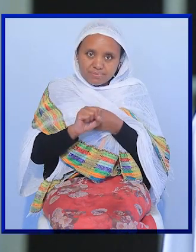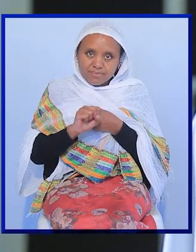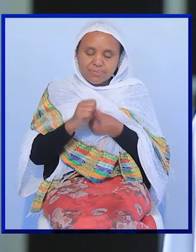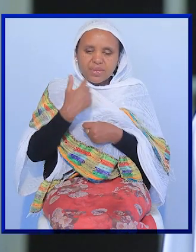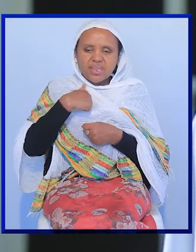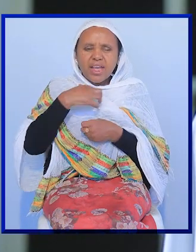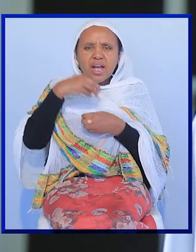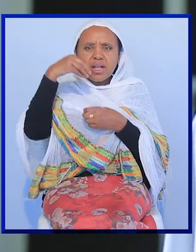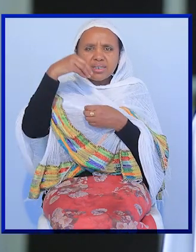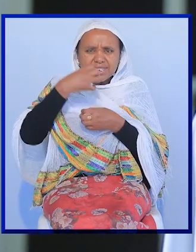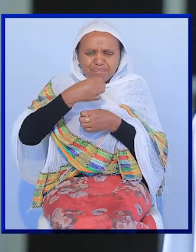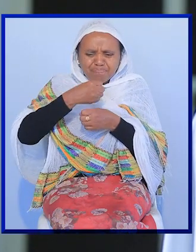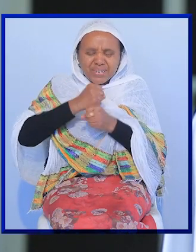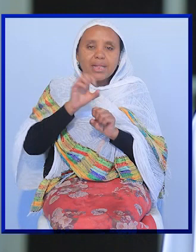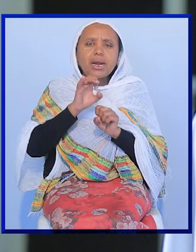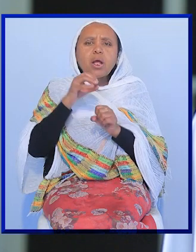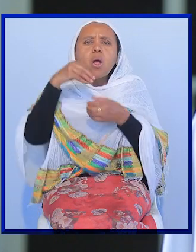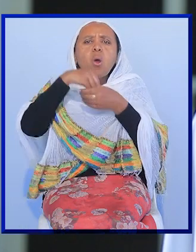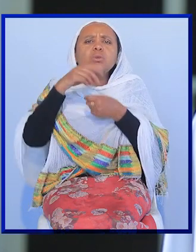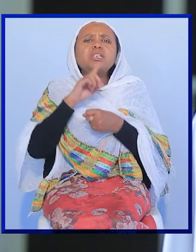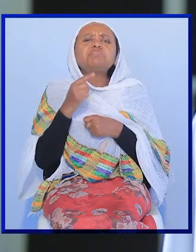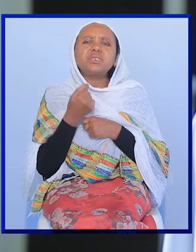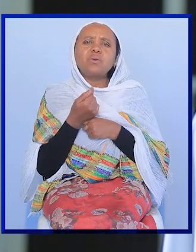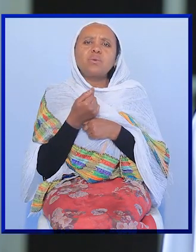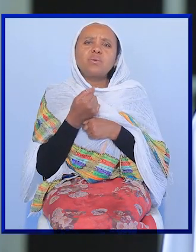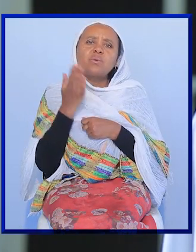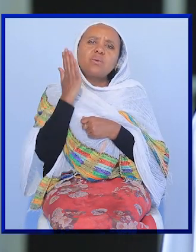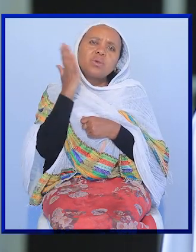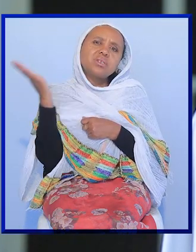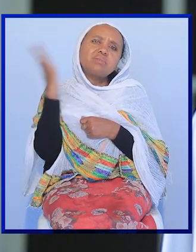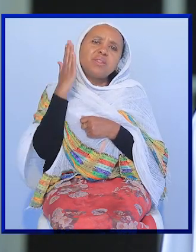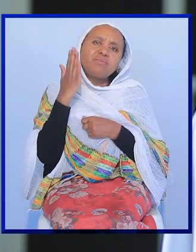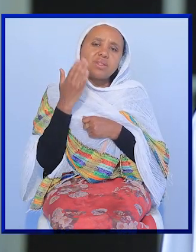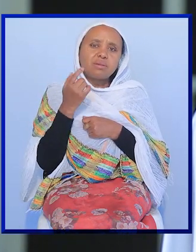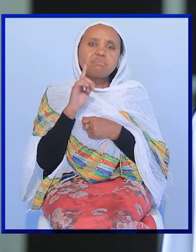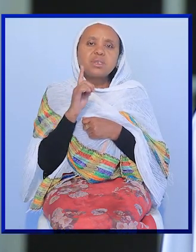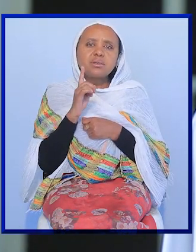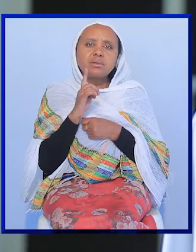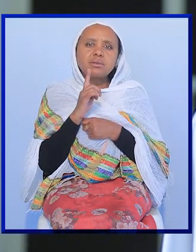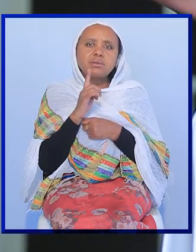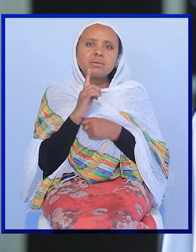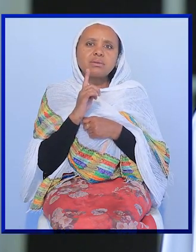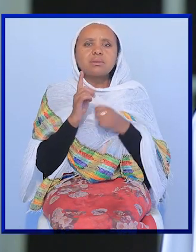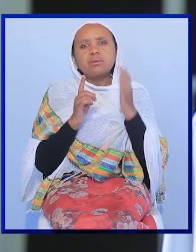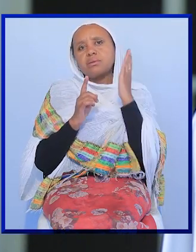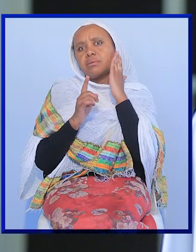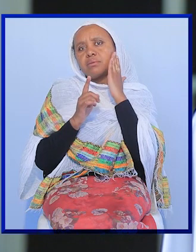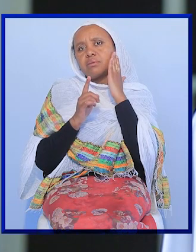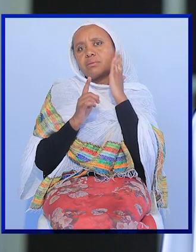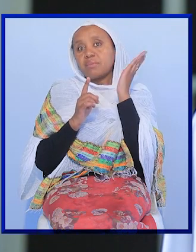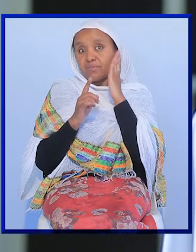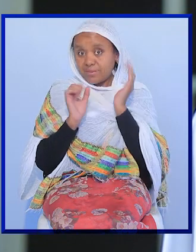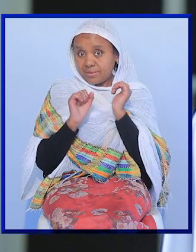እኛ ስንጨመቅ ከውስጣችን ምንድነው የሚወጣው? ግራችንን በጥፊ ሲመቱን ምን እናረጋለን? ግራውን መልሰን በጥፊ